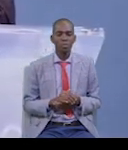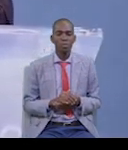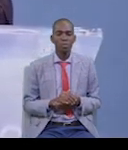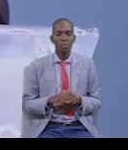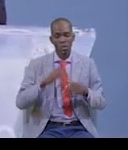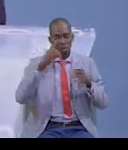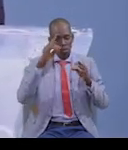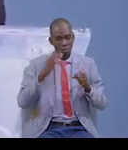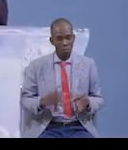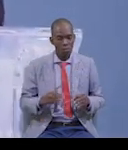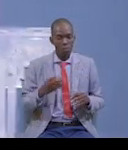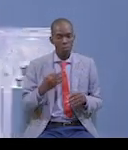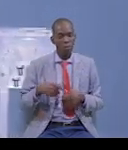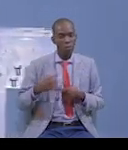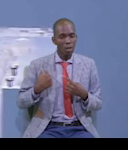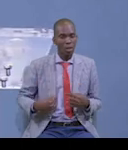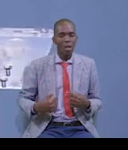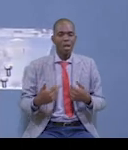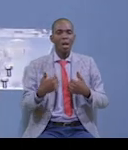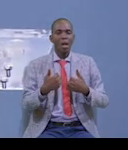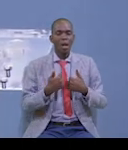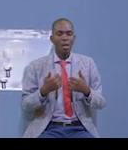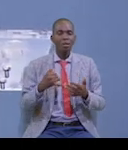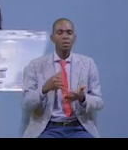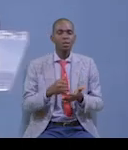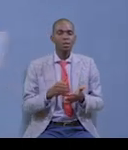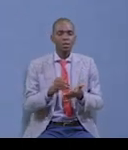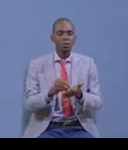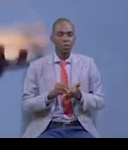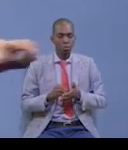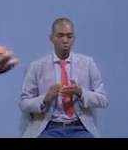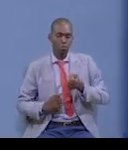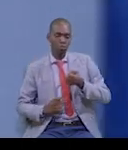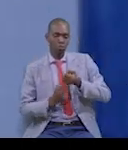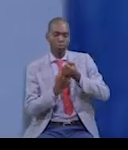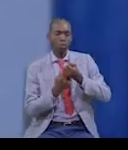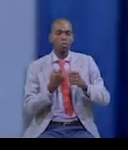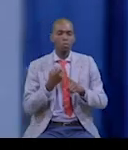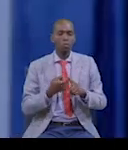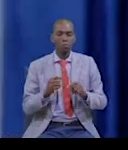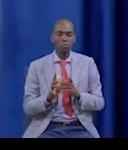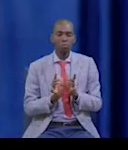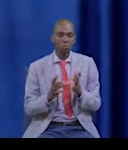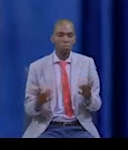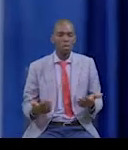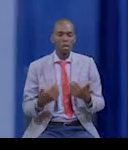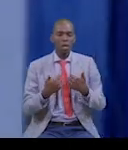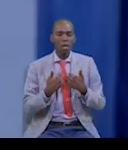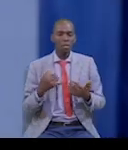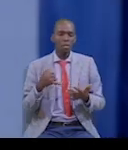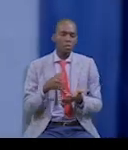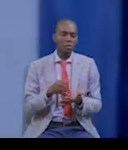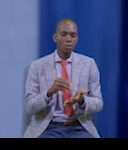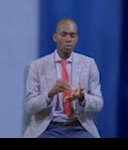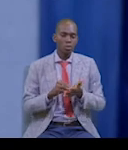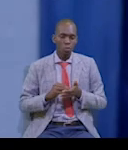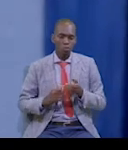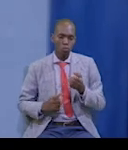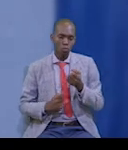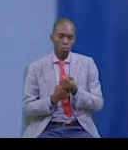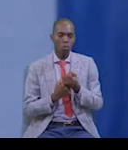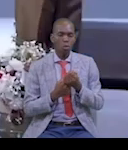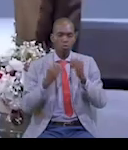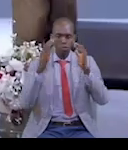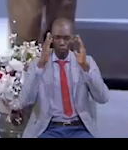its foundation on the scripture. దానికి లేఖనాల్లో పునాది ఉండాలి. It has its focus on the sanctifier. దాని